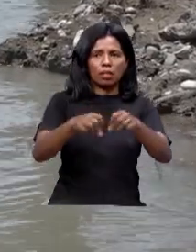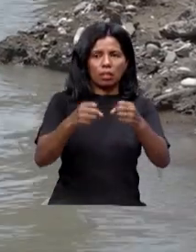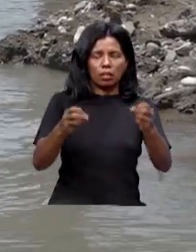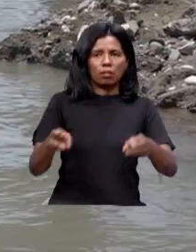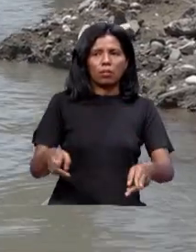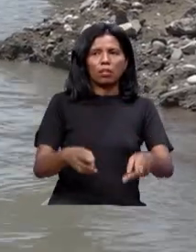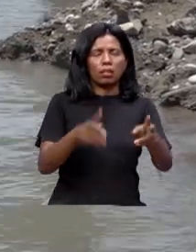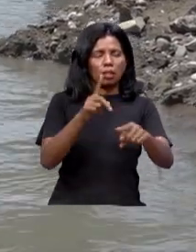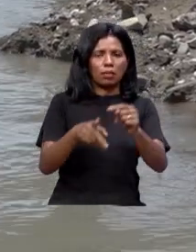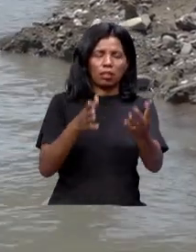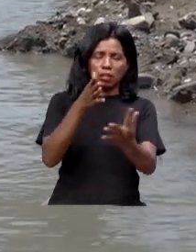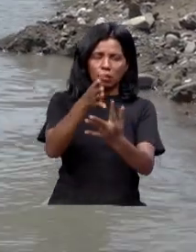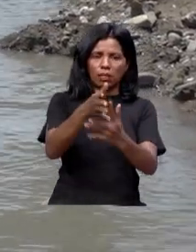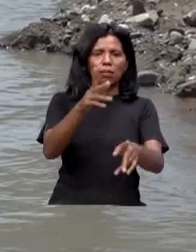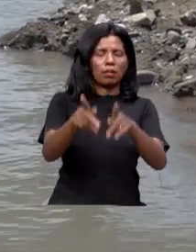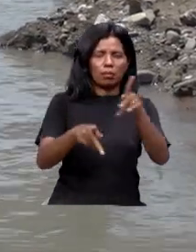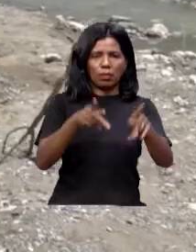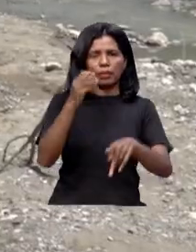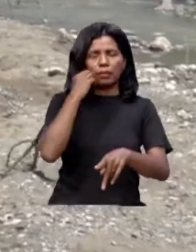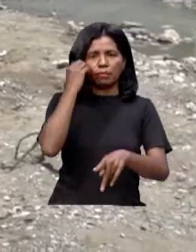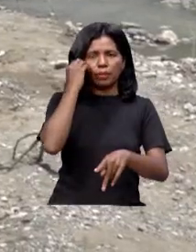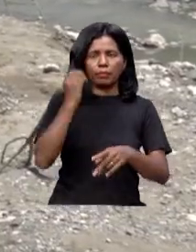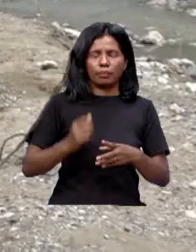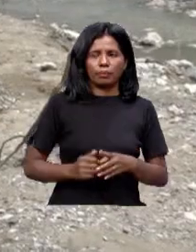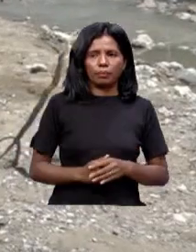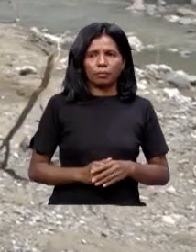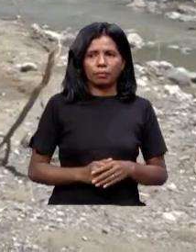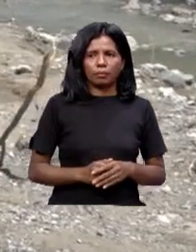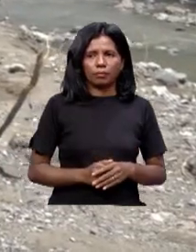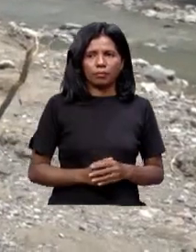stragatan komunidade nia umam. Zimi Fernandes, Zvelda Costa, Jemen.